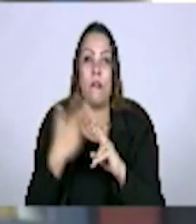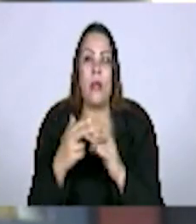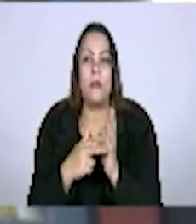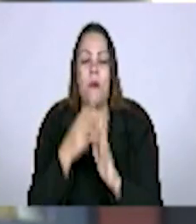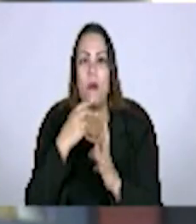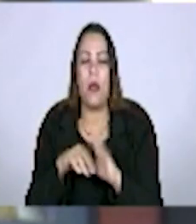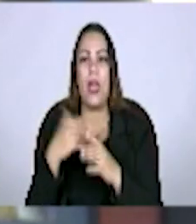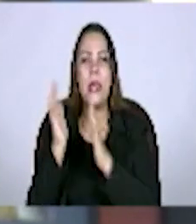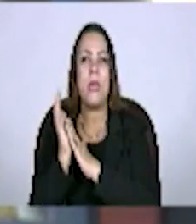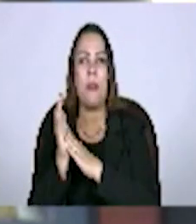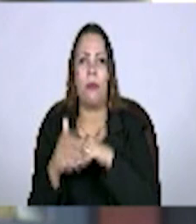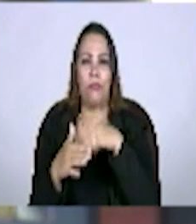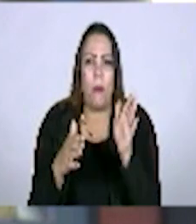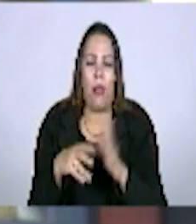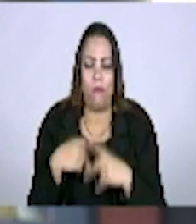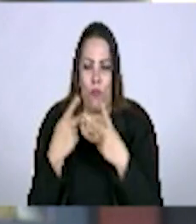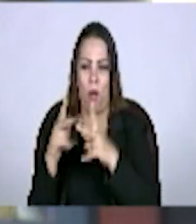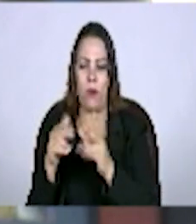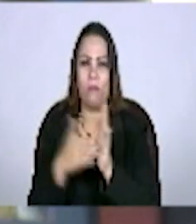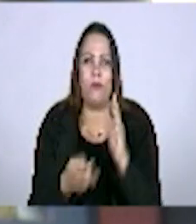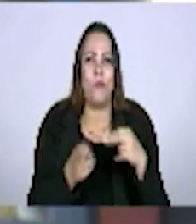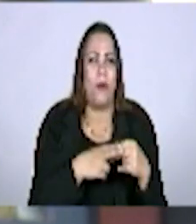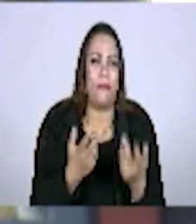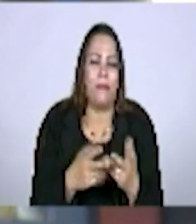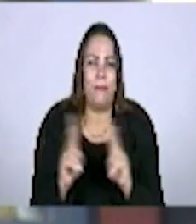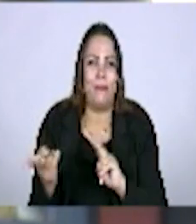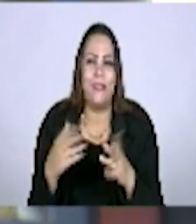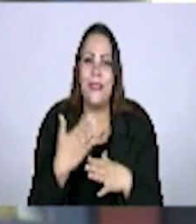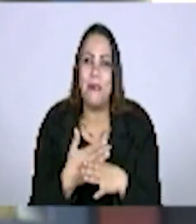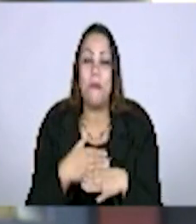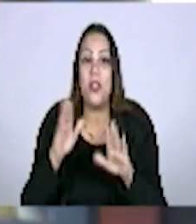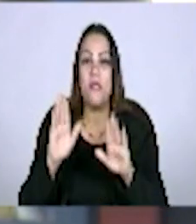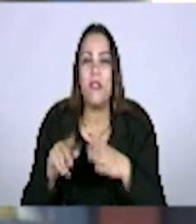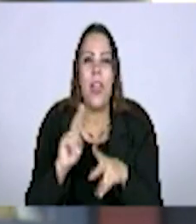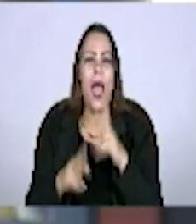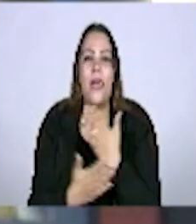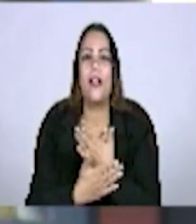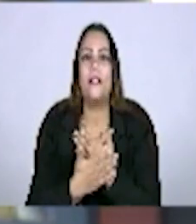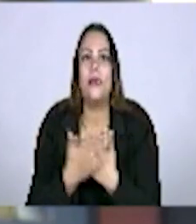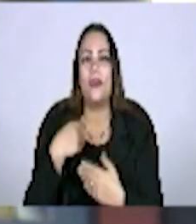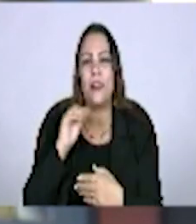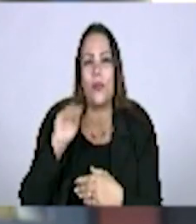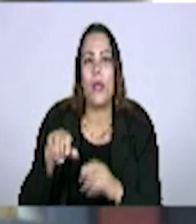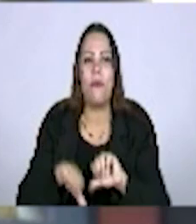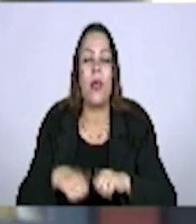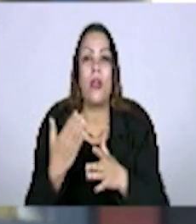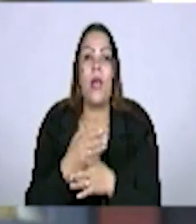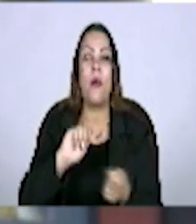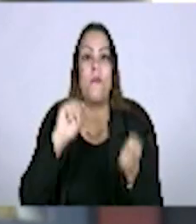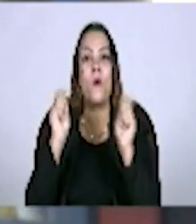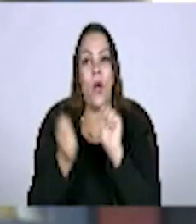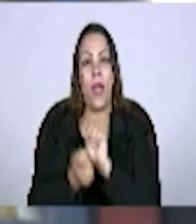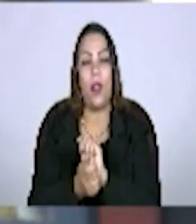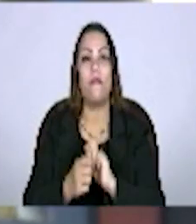موقفها من اليمين الى اليسار لمجرد ان هناك امرا جديدا ده بيخالف